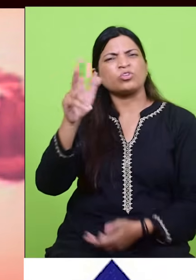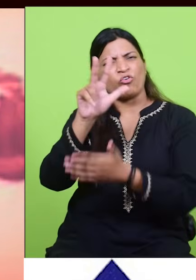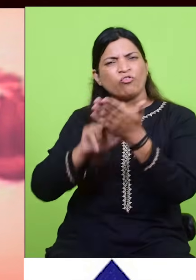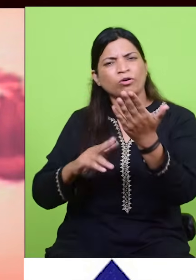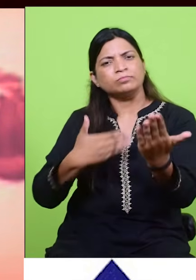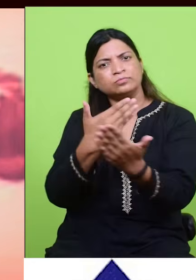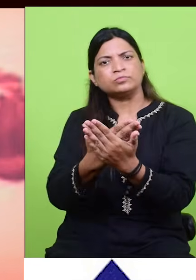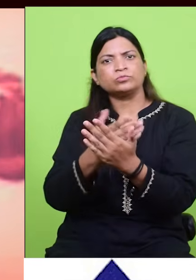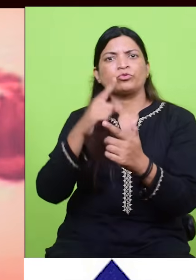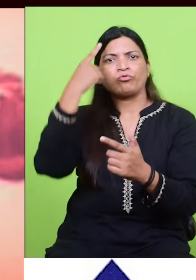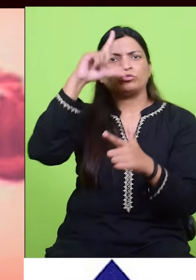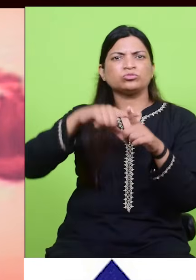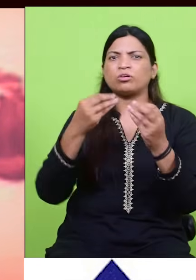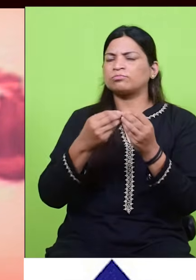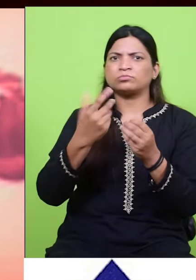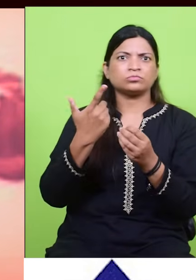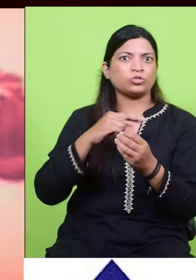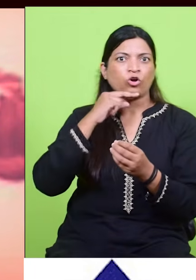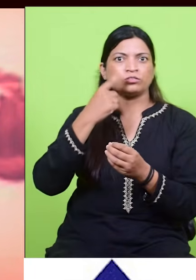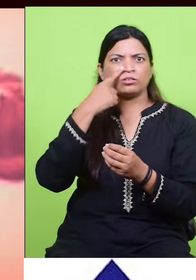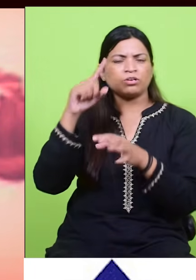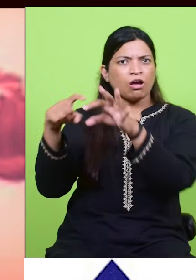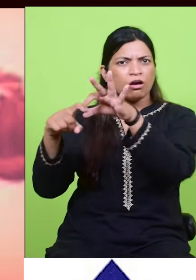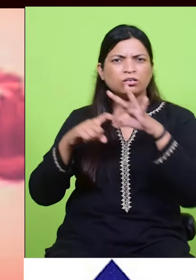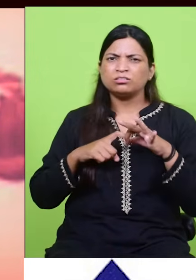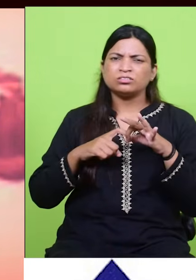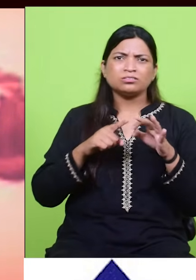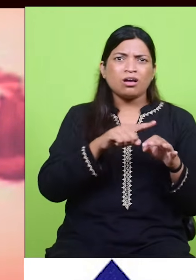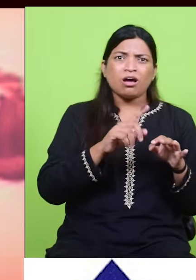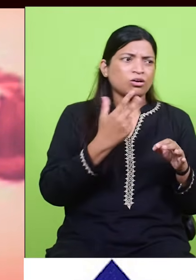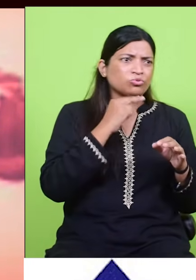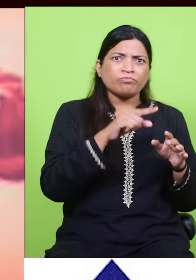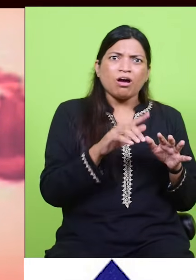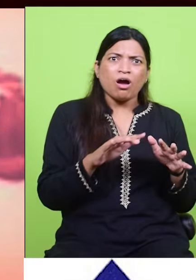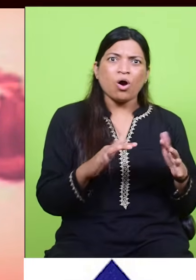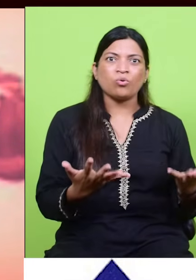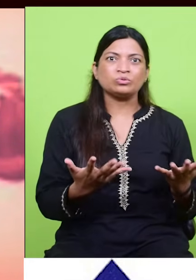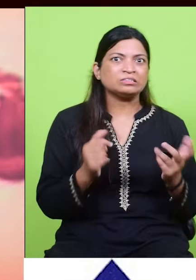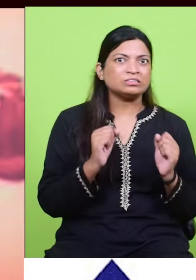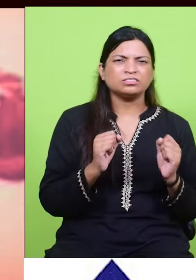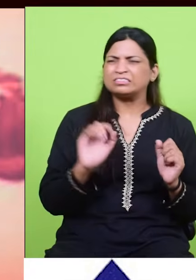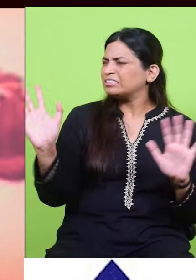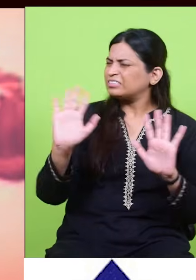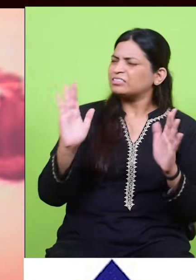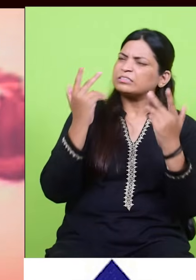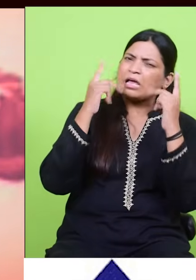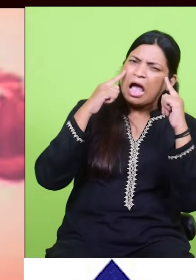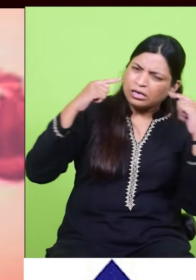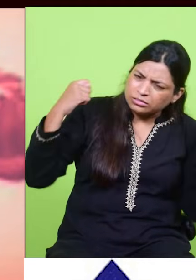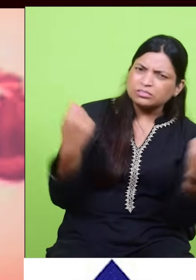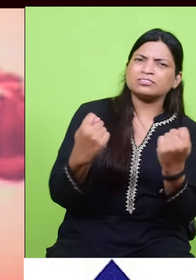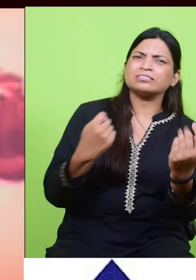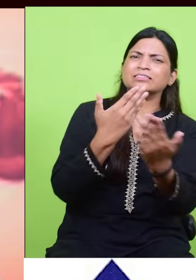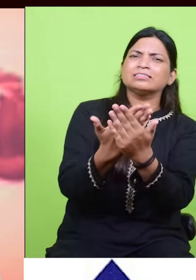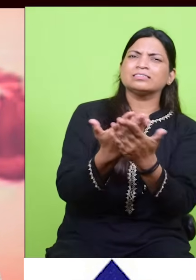डालिए। और तो थोड़ा सा उनको लगा कि ये कैसे करेगी। हमने बोला आप तो डालो फॉर्म, क्योंकि एक चीज़